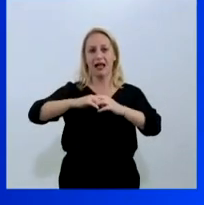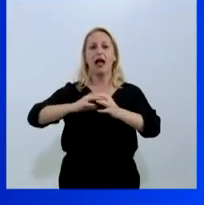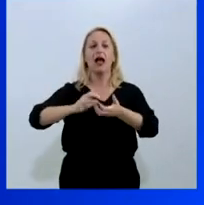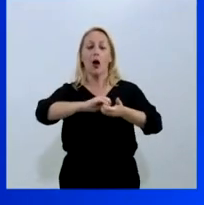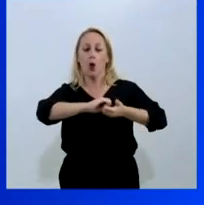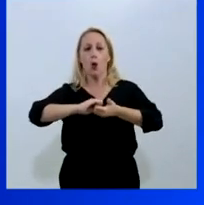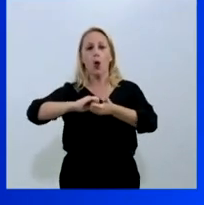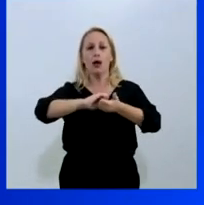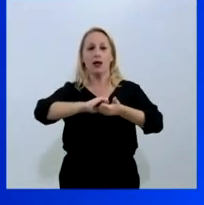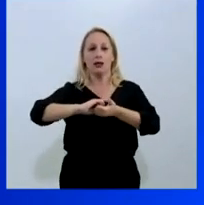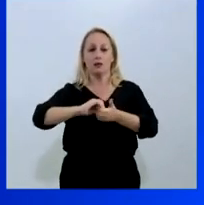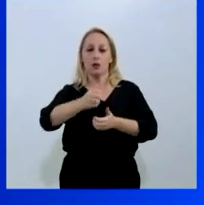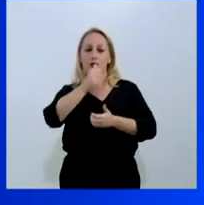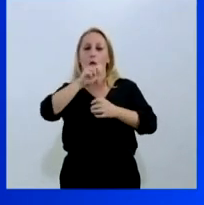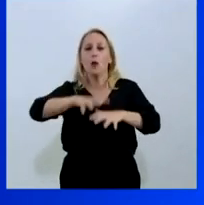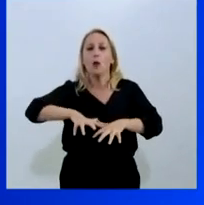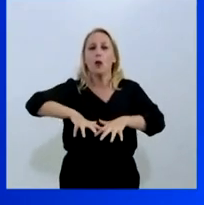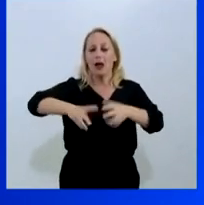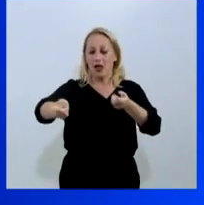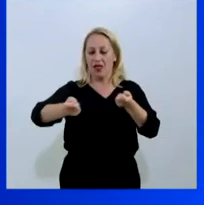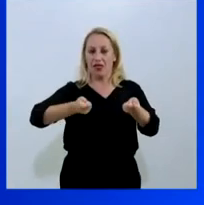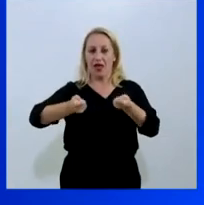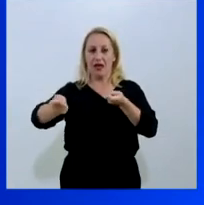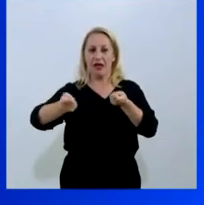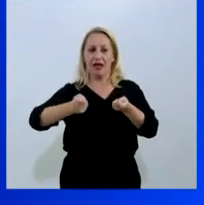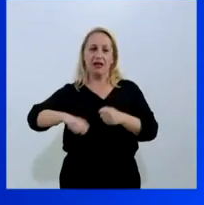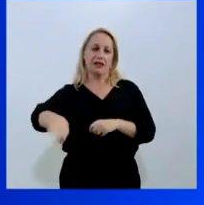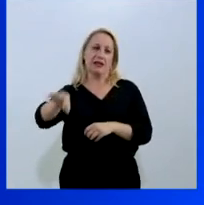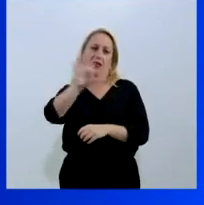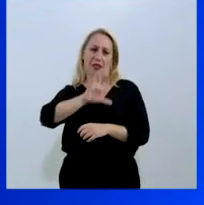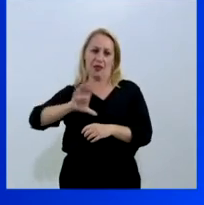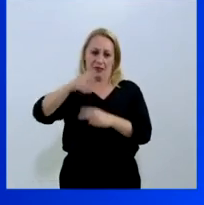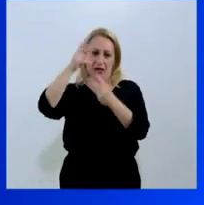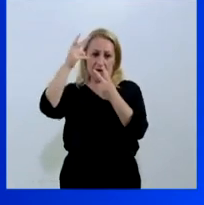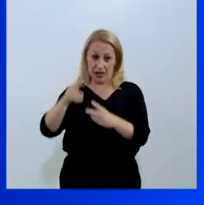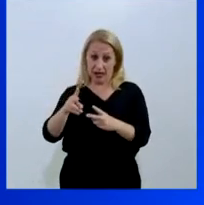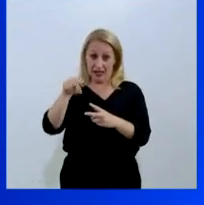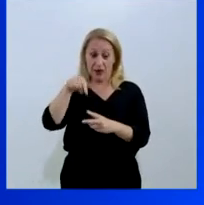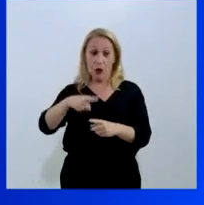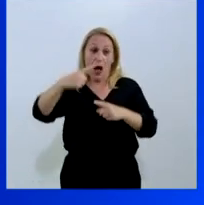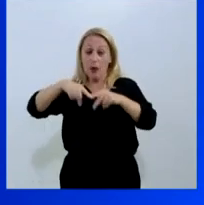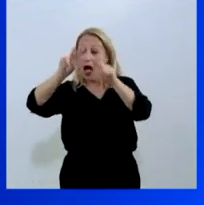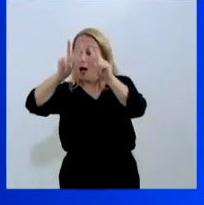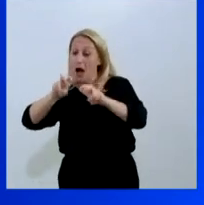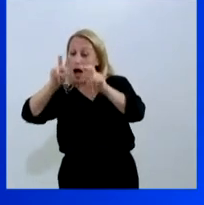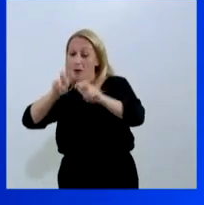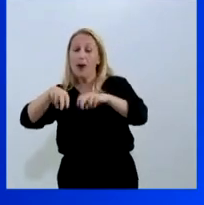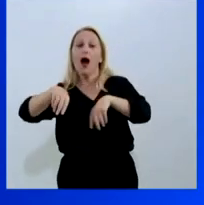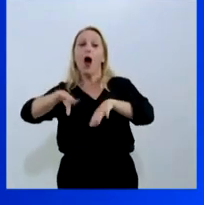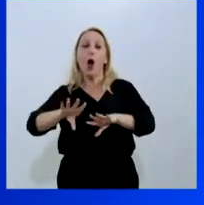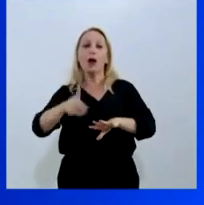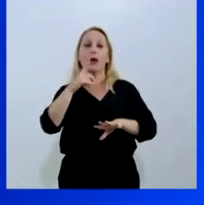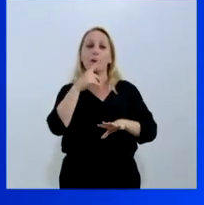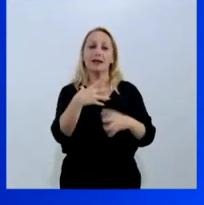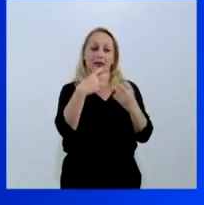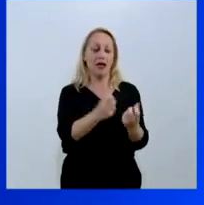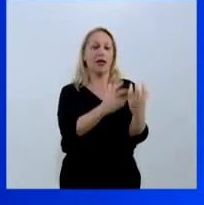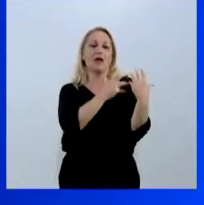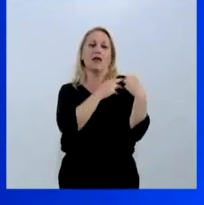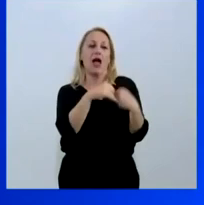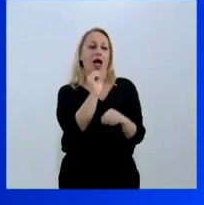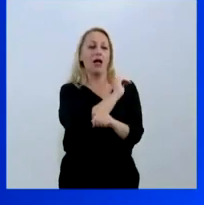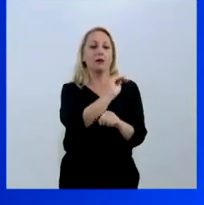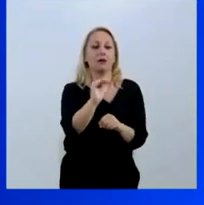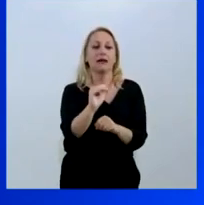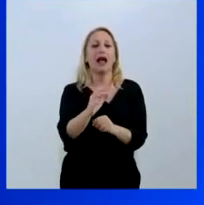ένας πρότυπος οργανισμός. Τονίζω ότι δεν θα είναι απλά ένας μελετητικός οργανισμός, αλλά και ένας φορέας υλοποίησης. Για να το πω με απλά λόγια, φανταστείτε μια